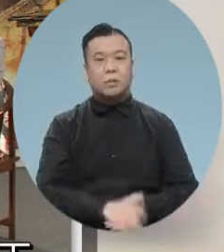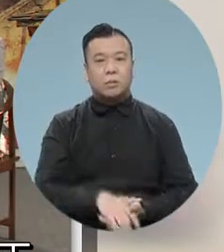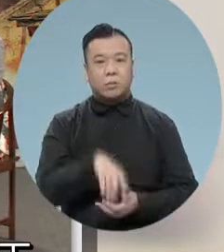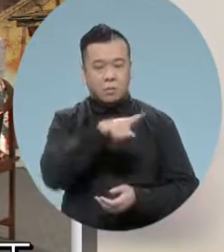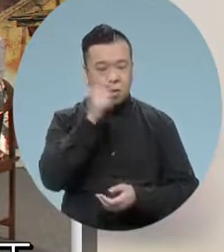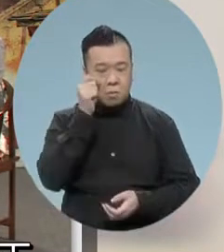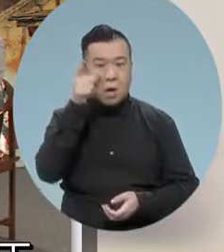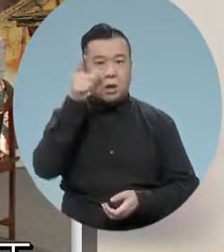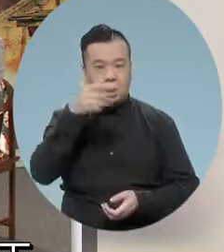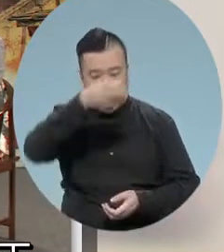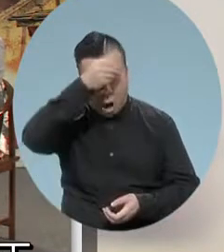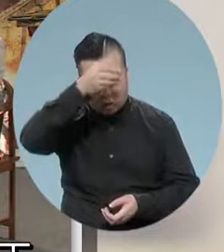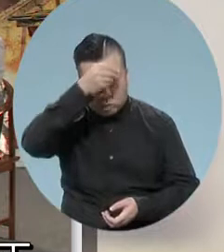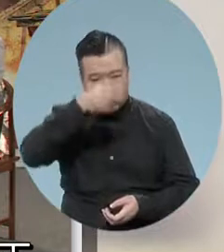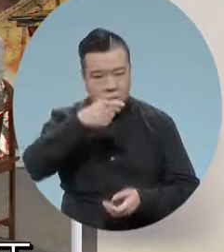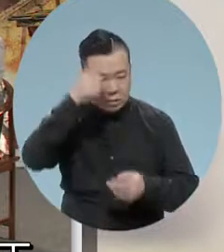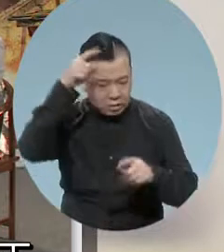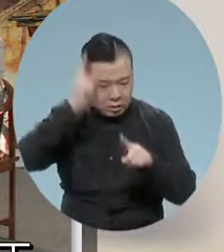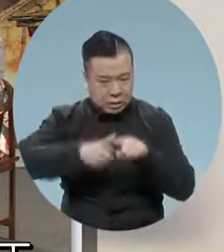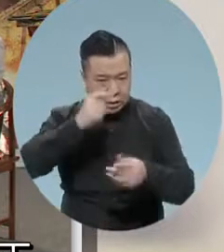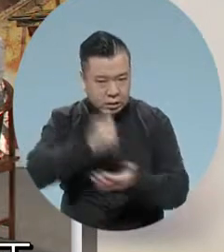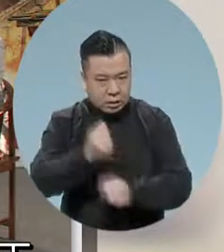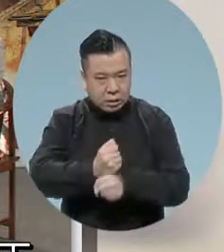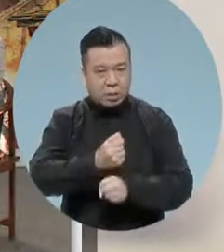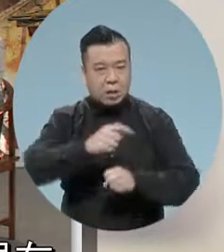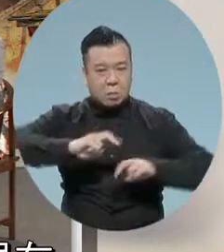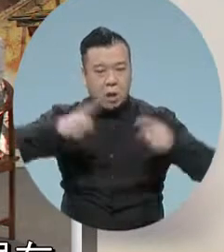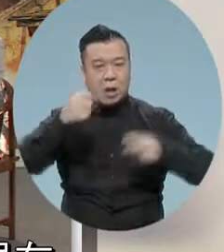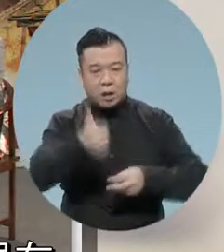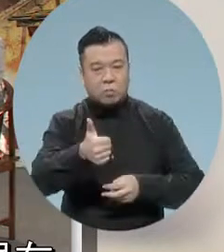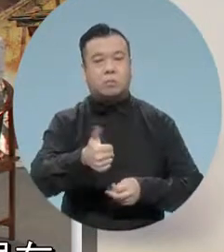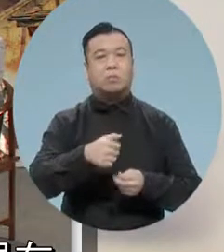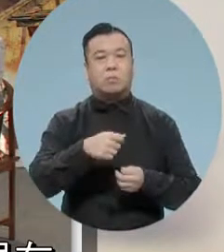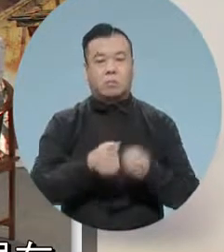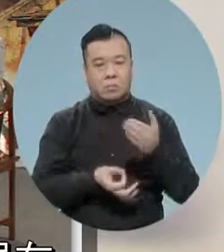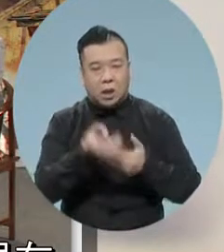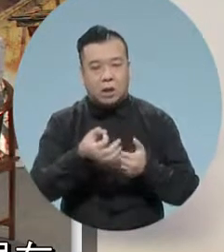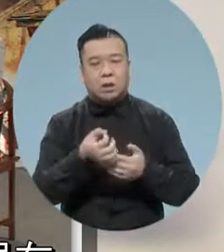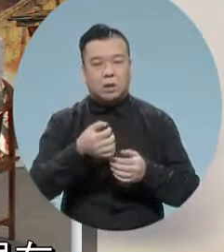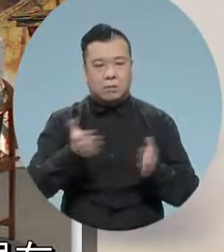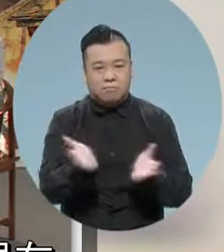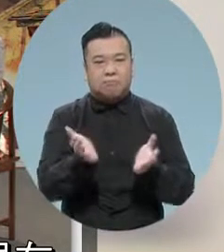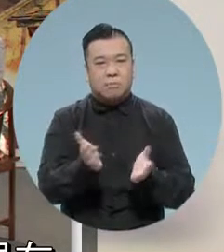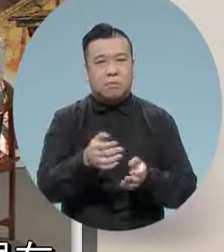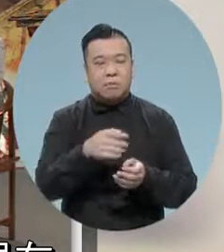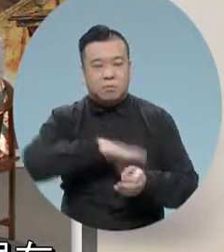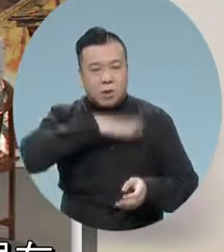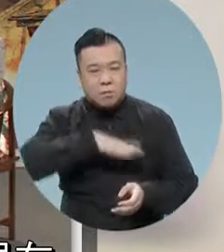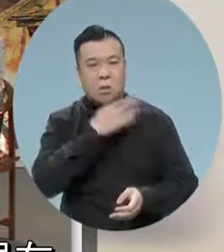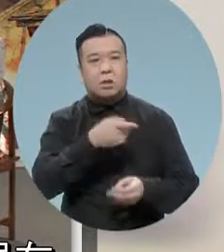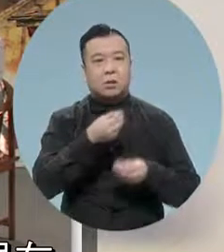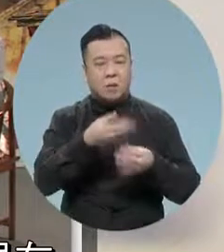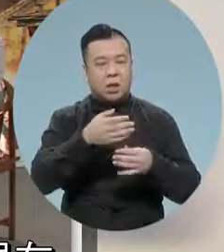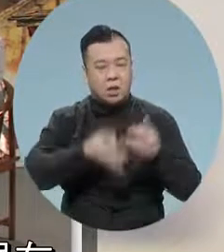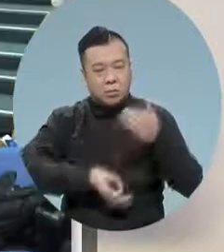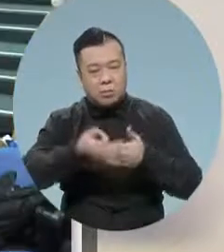觉醒、学习、实践、改正、调整、巩固、充实、提高，